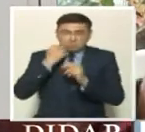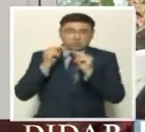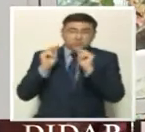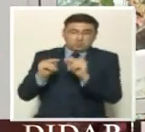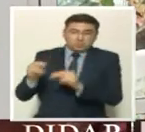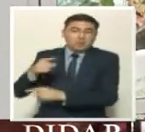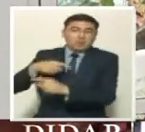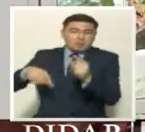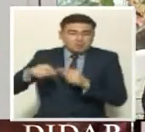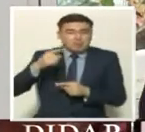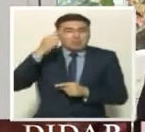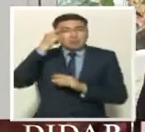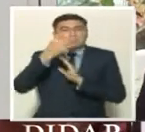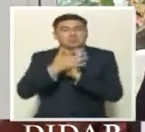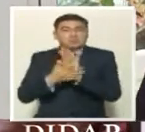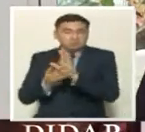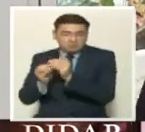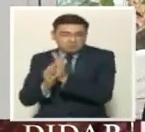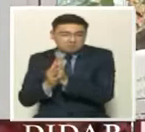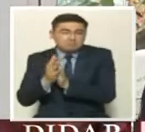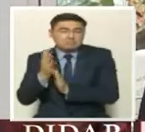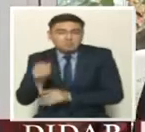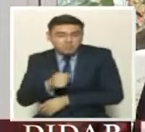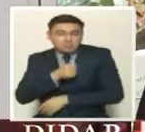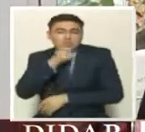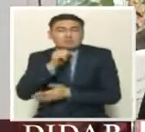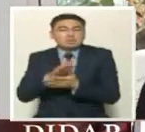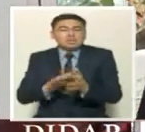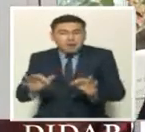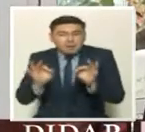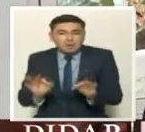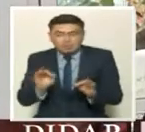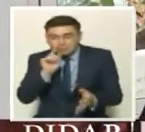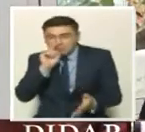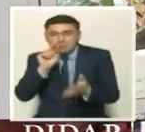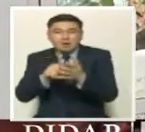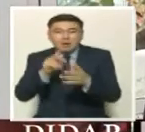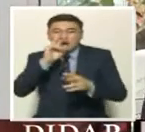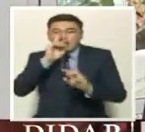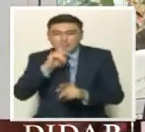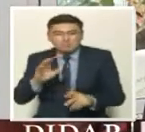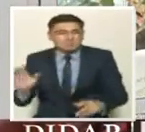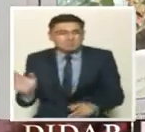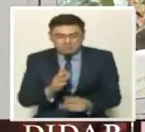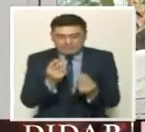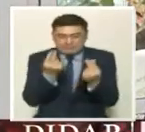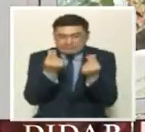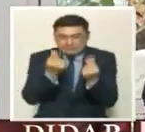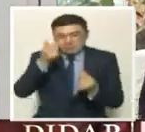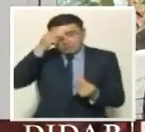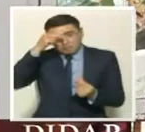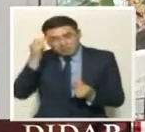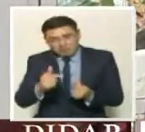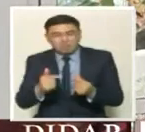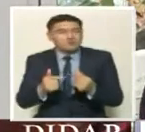это зерно села в их сознании и произрастало чтобы они могли уже большой мир выйти финансово вооруженными чтобы они не